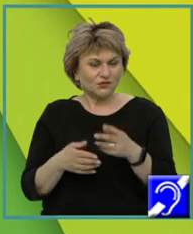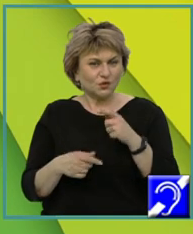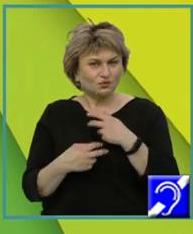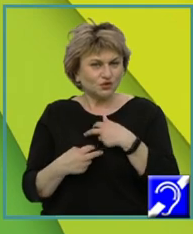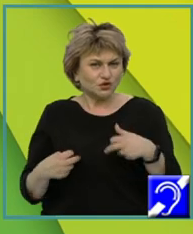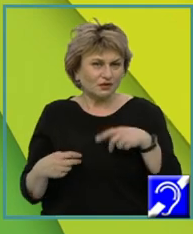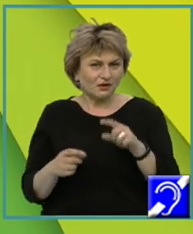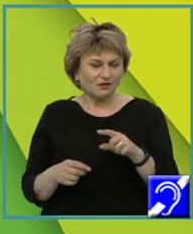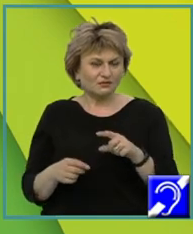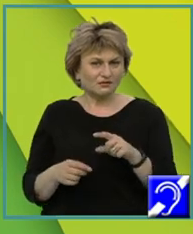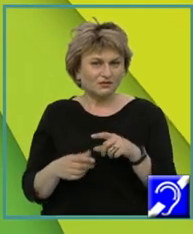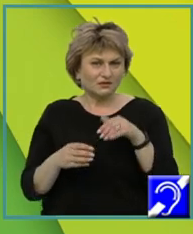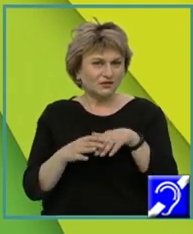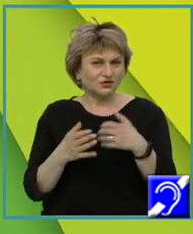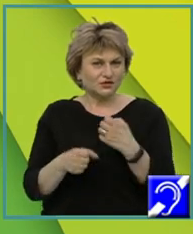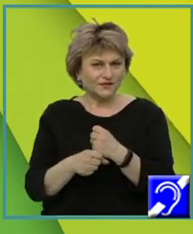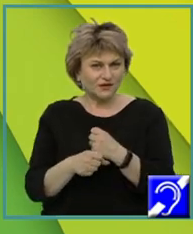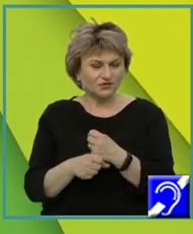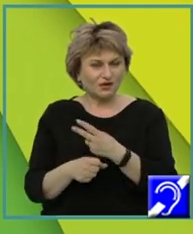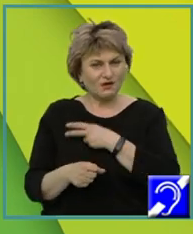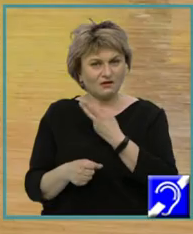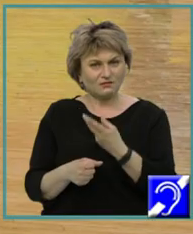în ceea ce face eroul